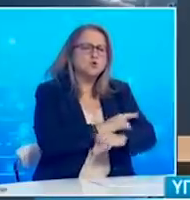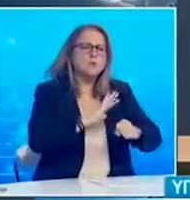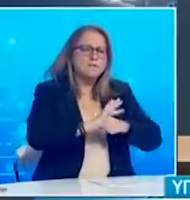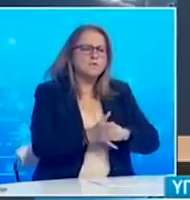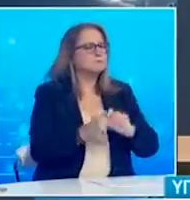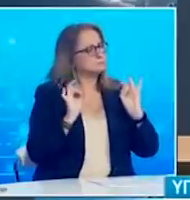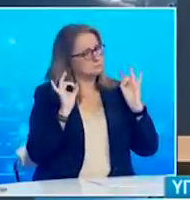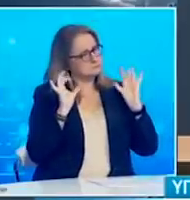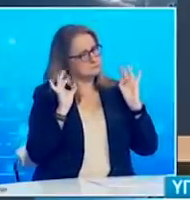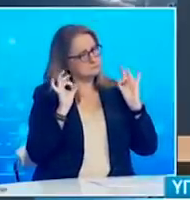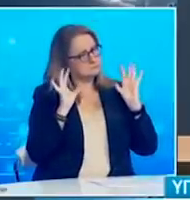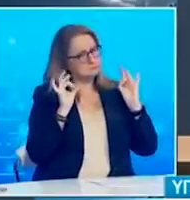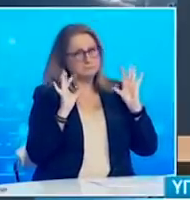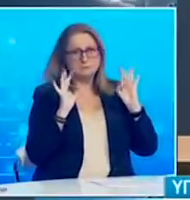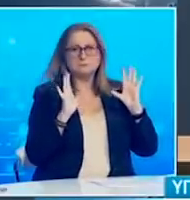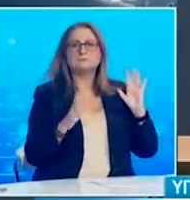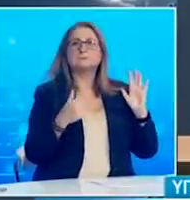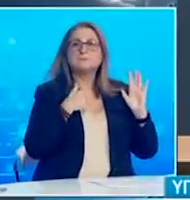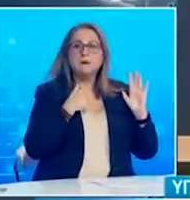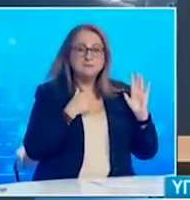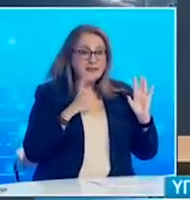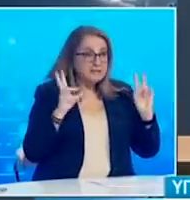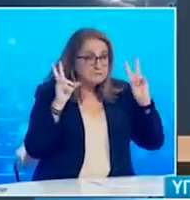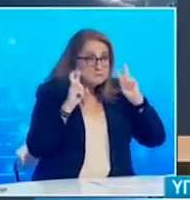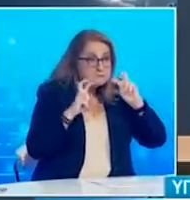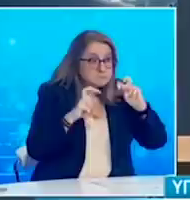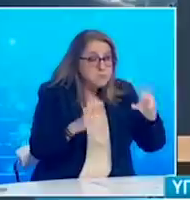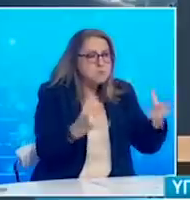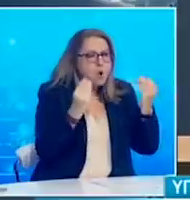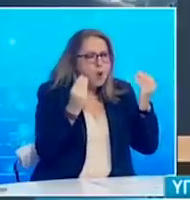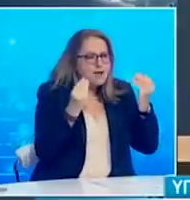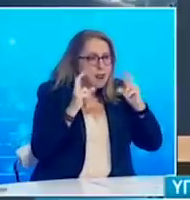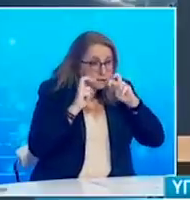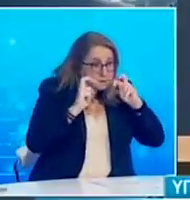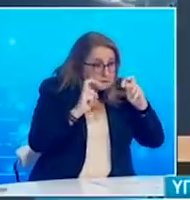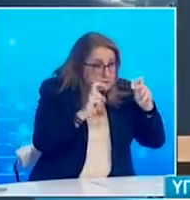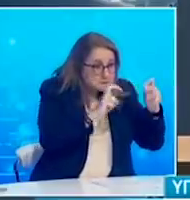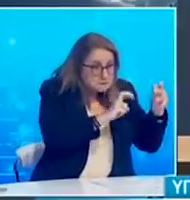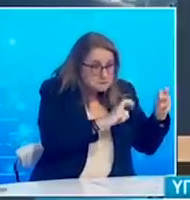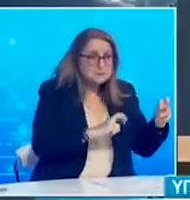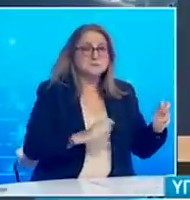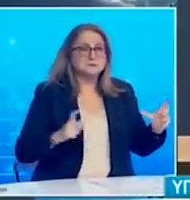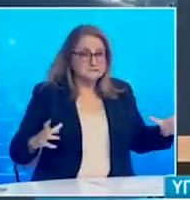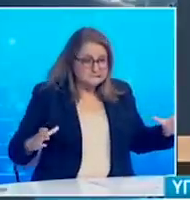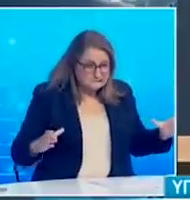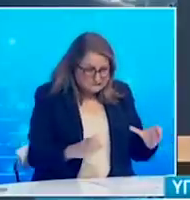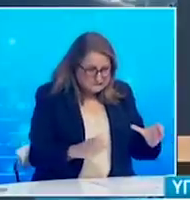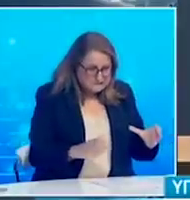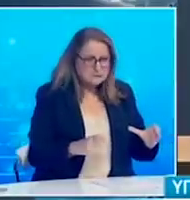Υγείας. Ισχυρή ιχνηλάτηση, ισχυρή στεγανοποίηση των κύκλων σημαίνει λιγότερη πίεση στο σύστημα υγείας.